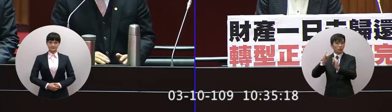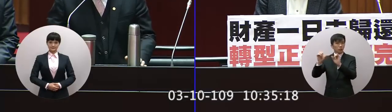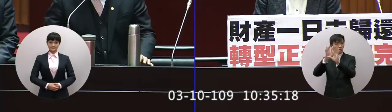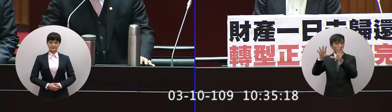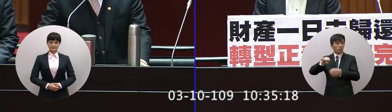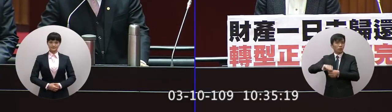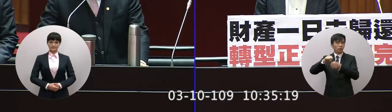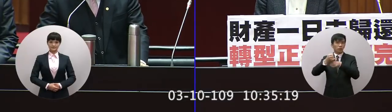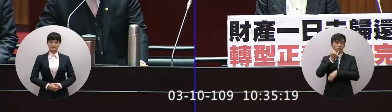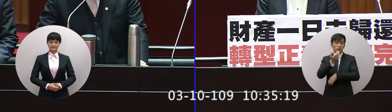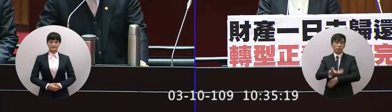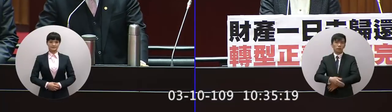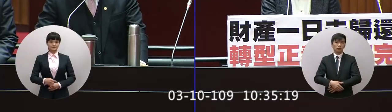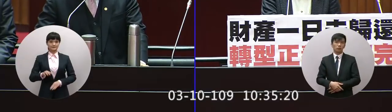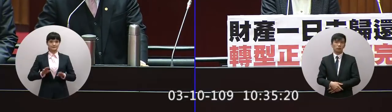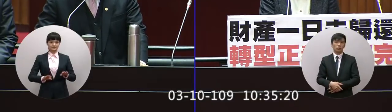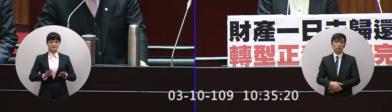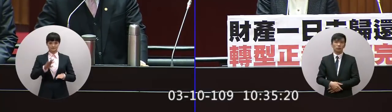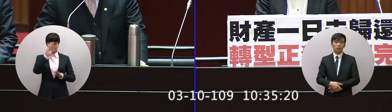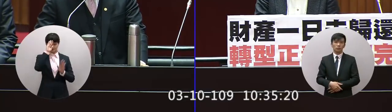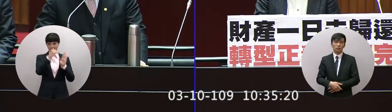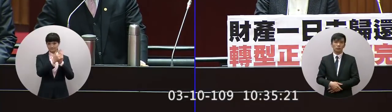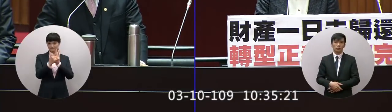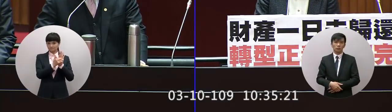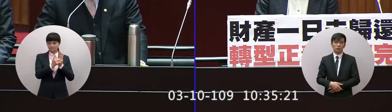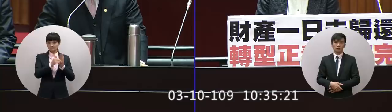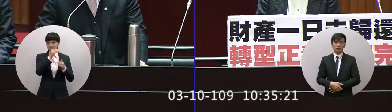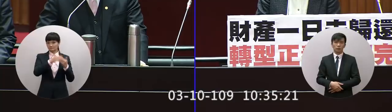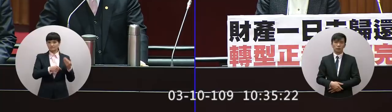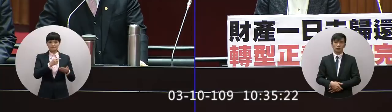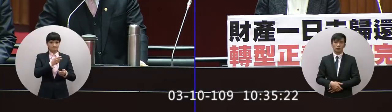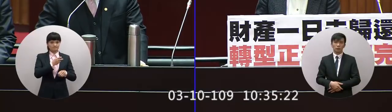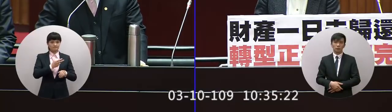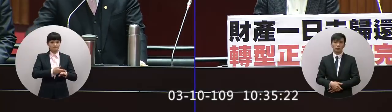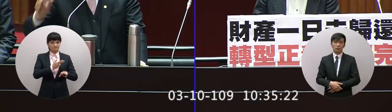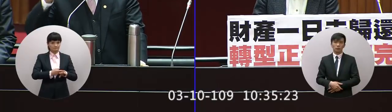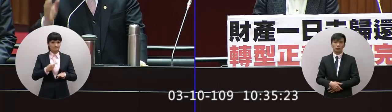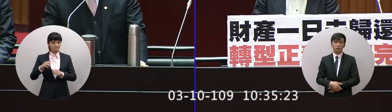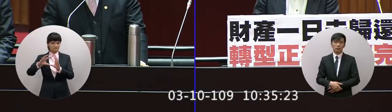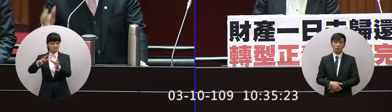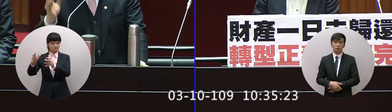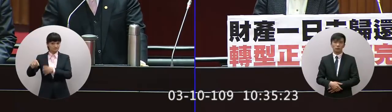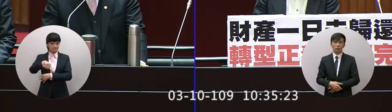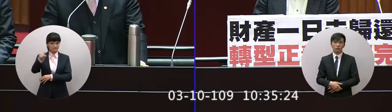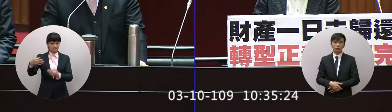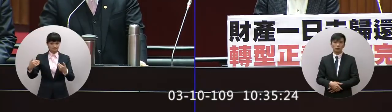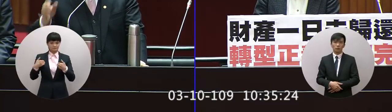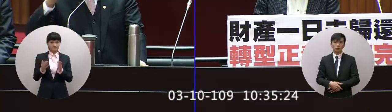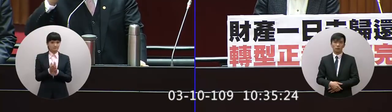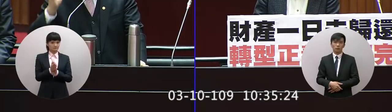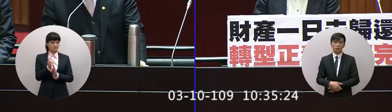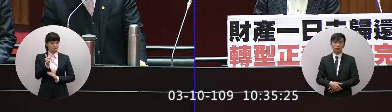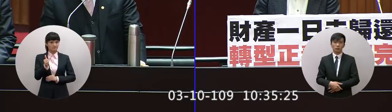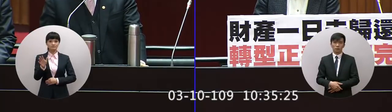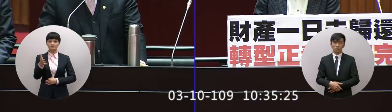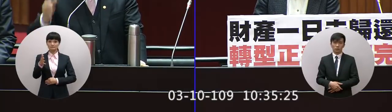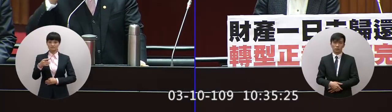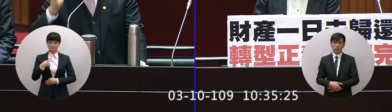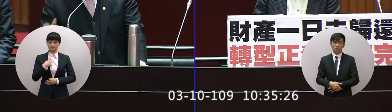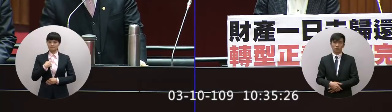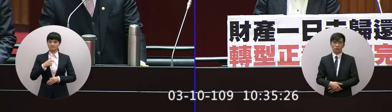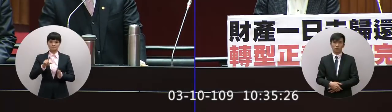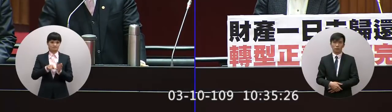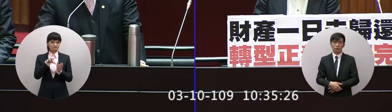导。 这次我们的防疫被世界各国肯定，就是我们随时都以最快